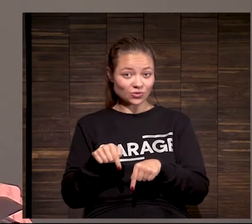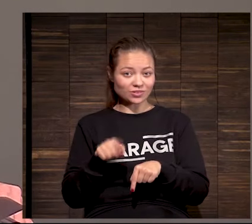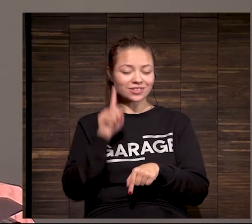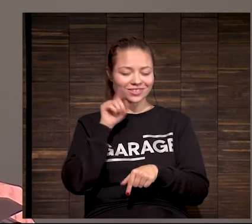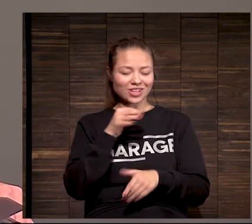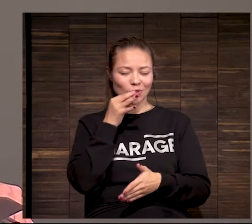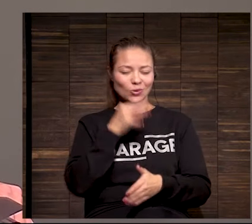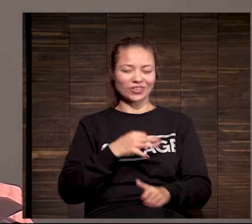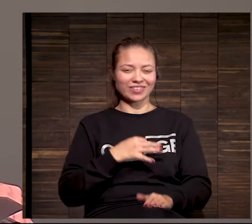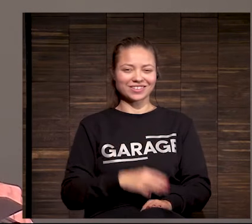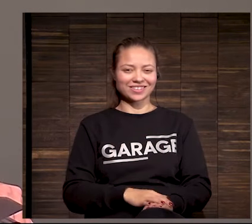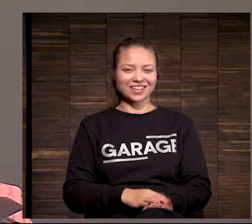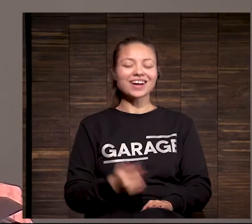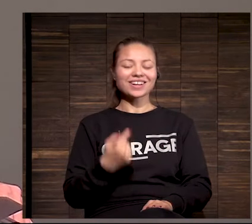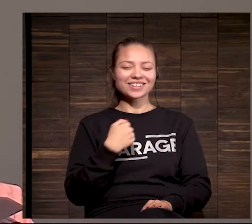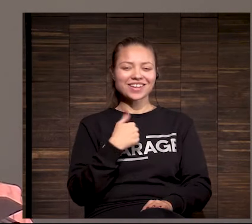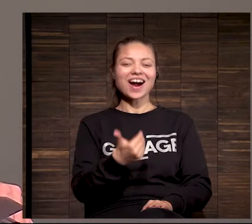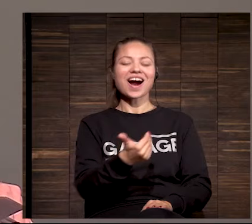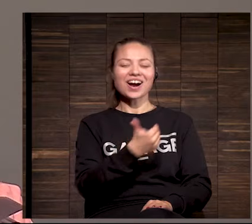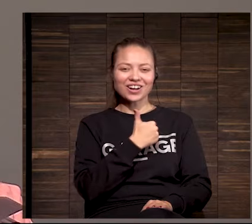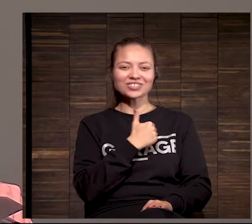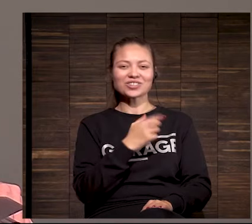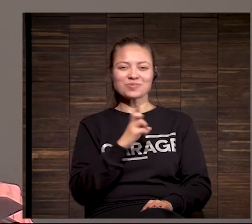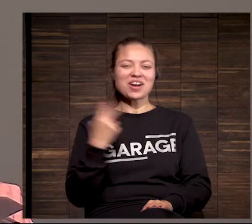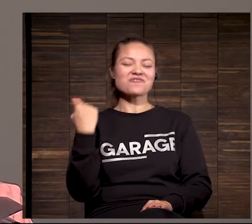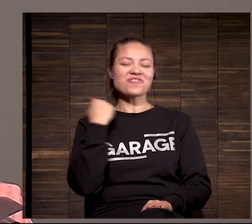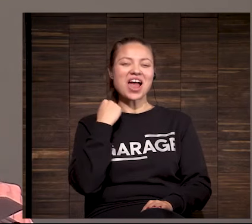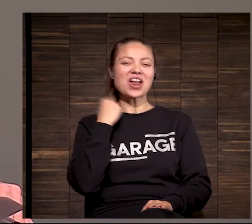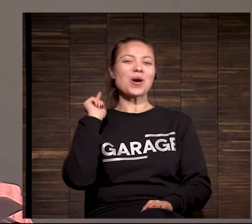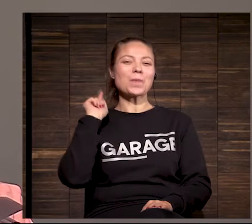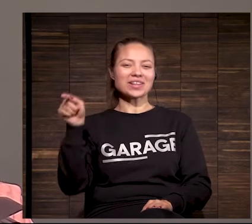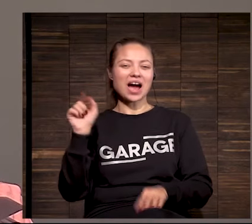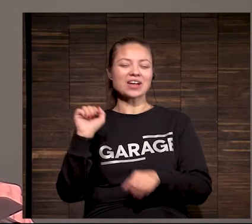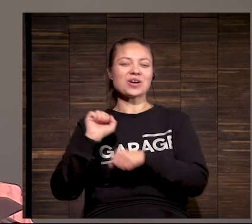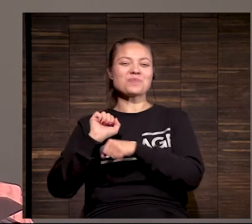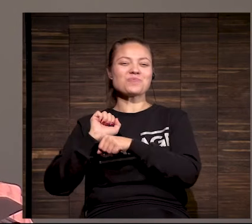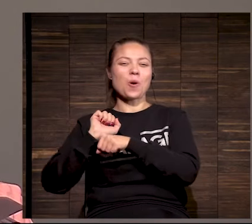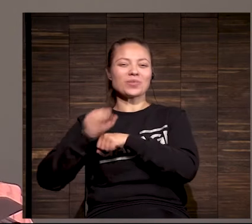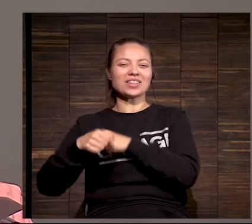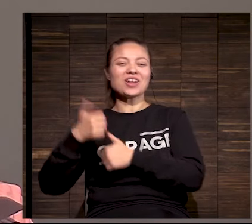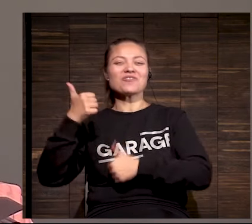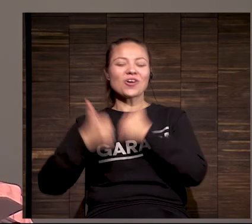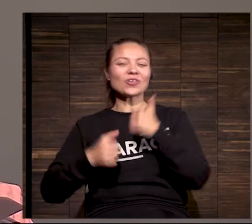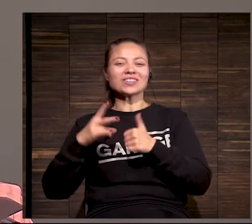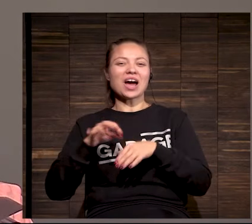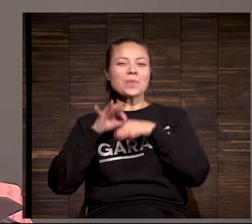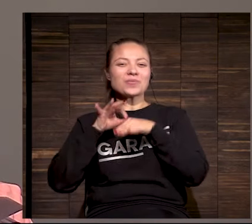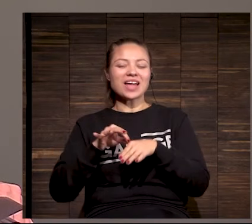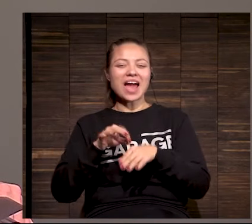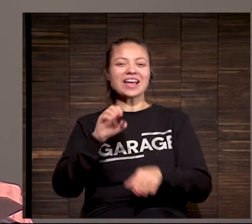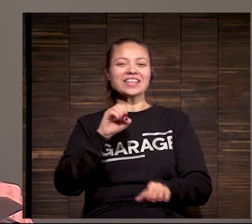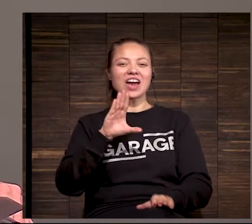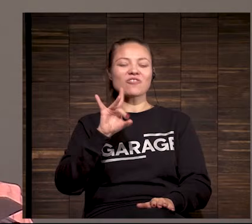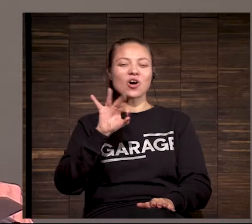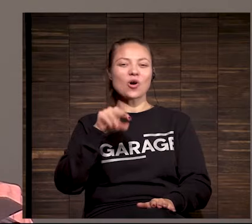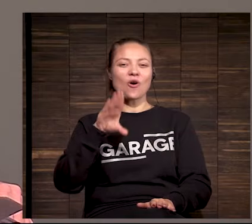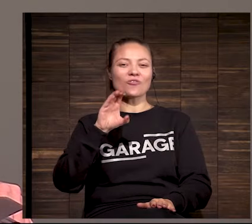ответ в я хочу чтобы великобритания победила в конкурсе на проведения евровидения